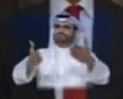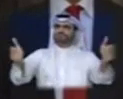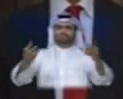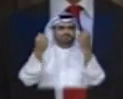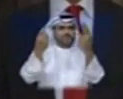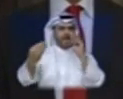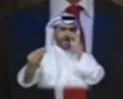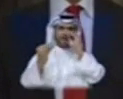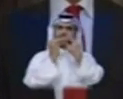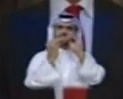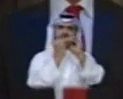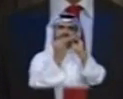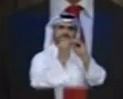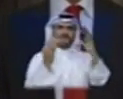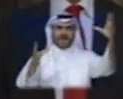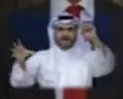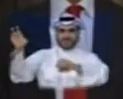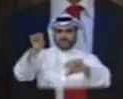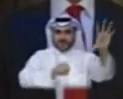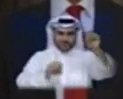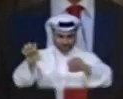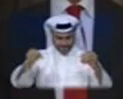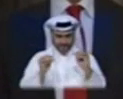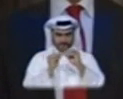والتوافقي والذي يجمع دائما الأشقاء على صحن